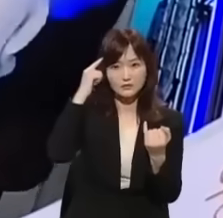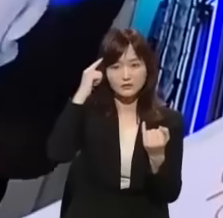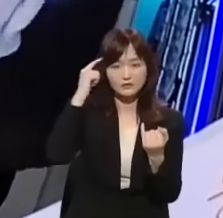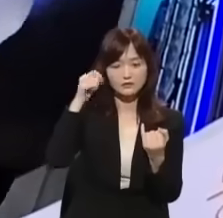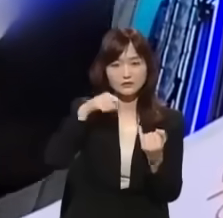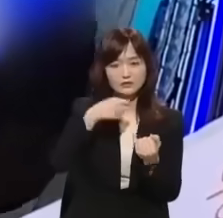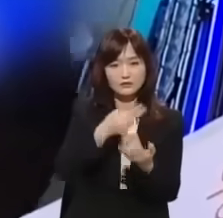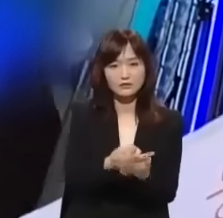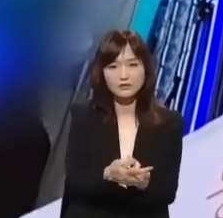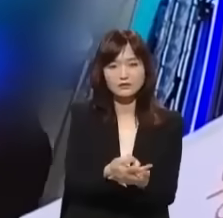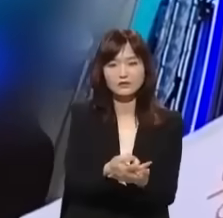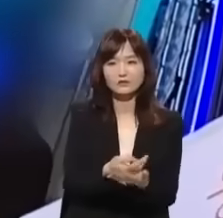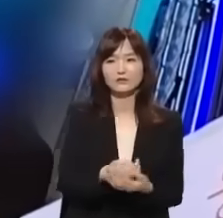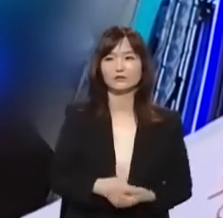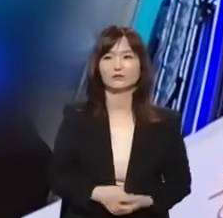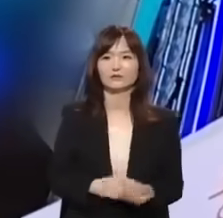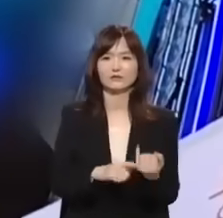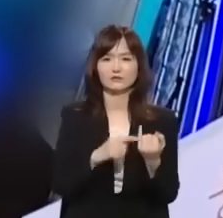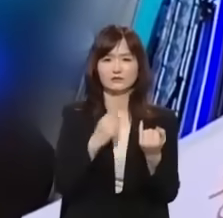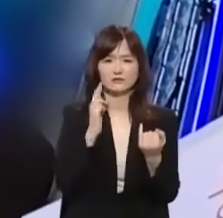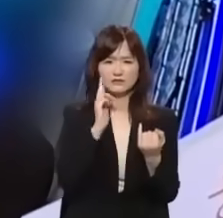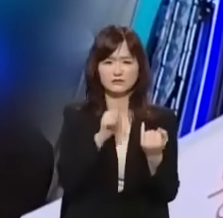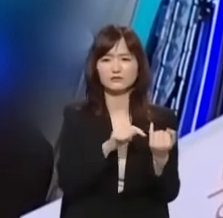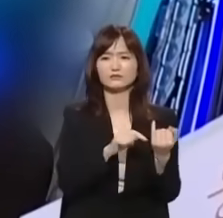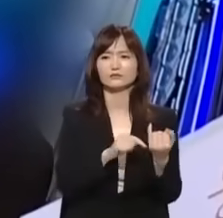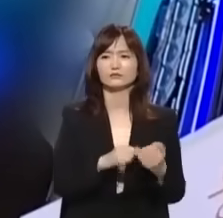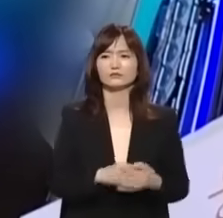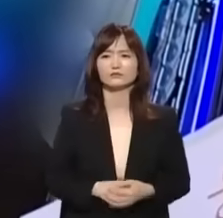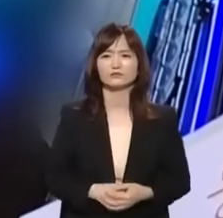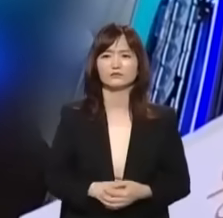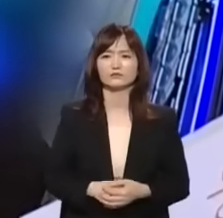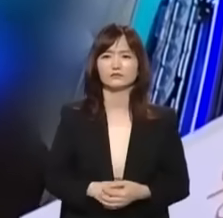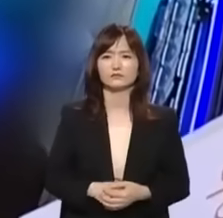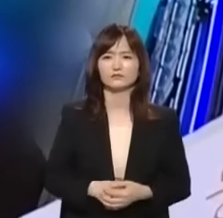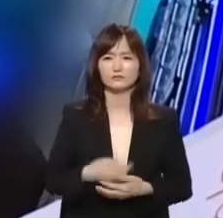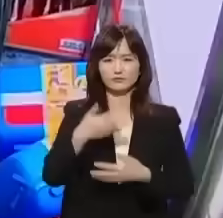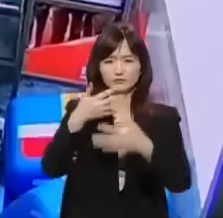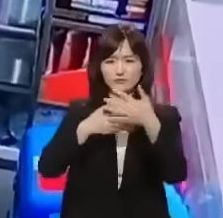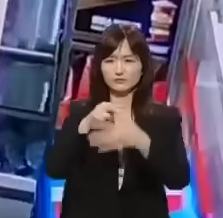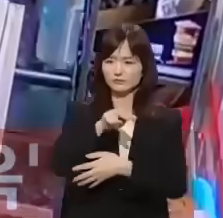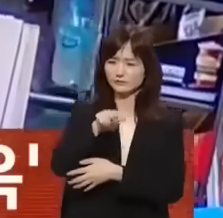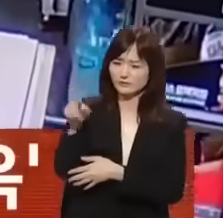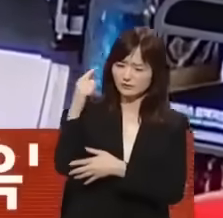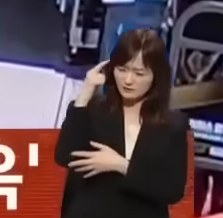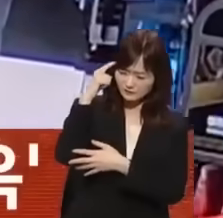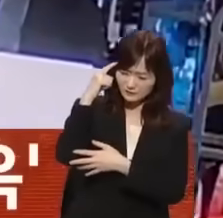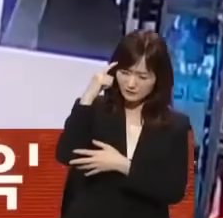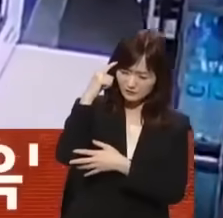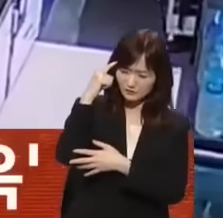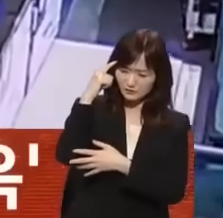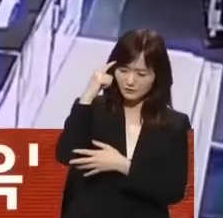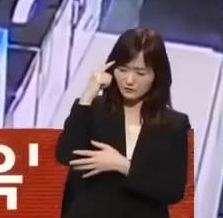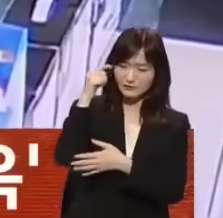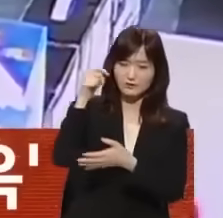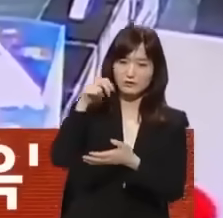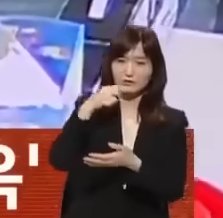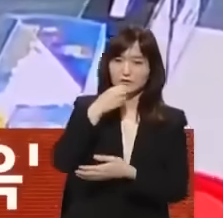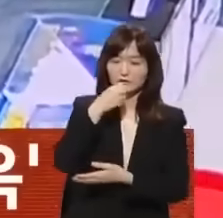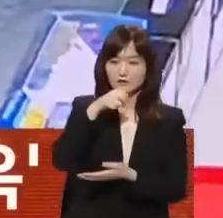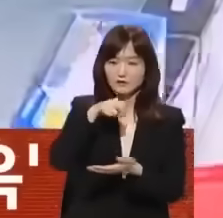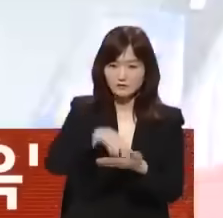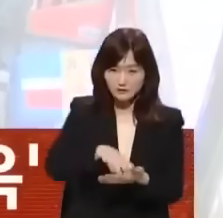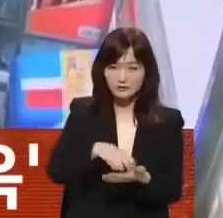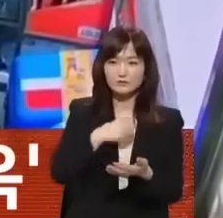주저앉습니다. 자, 소장님 얼마나 끔찍했을까요? 저 영상으로 보는 저도 머리를 잡고 주저앉고 싶어요. 저 사람이